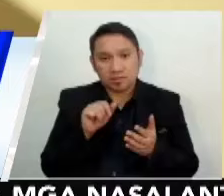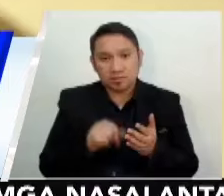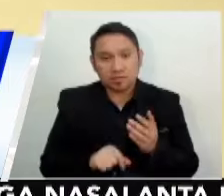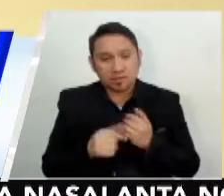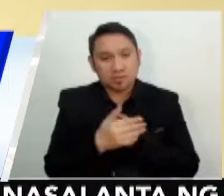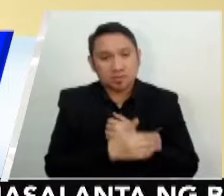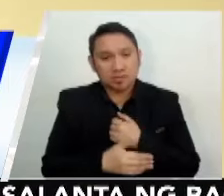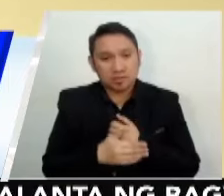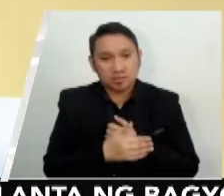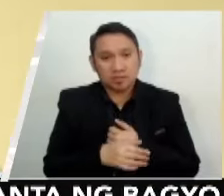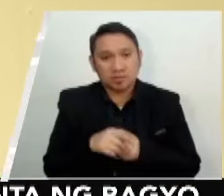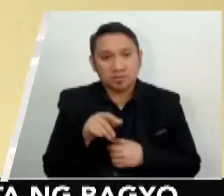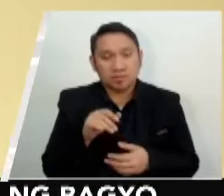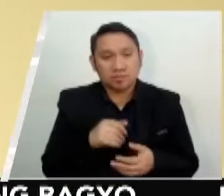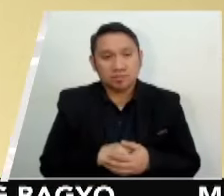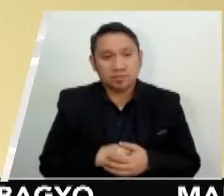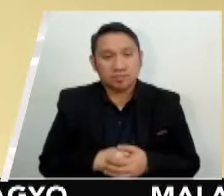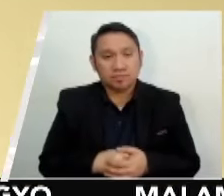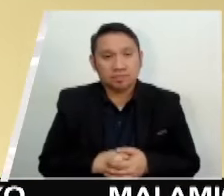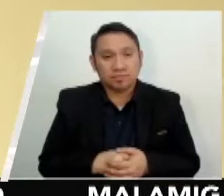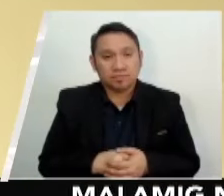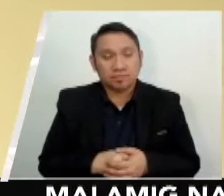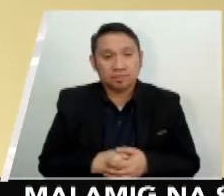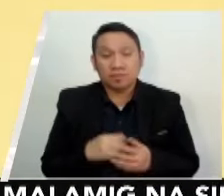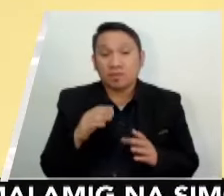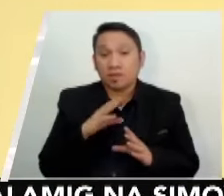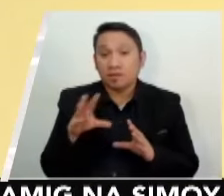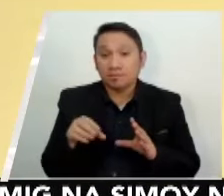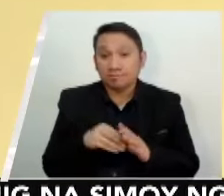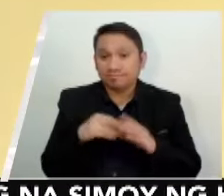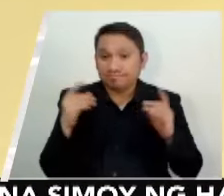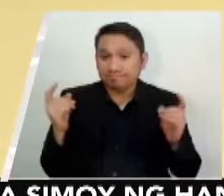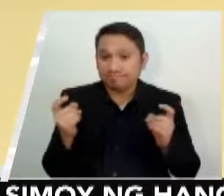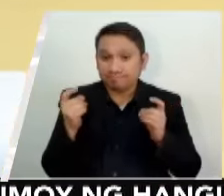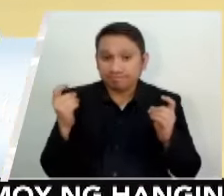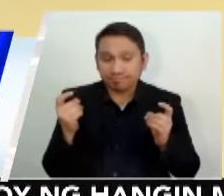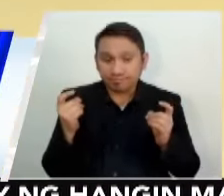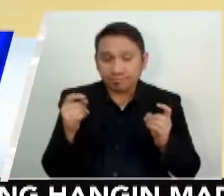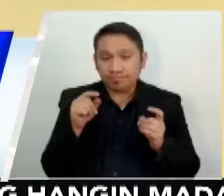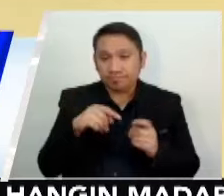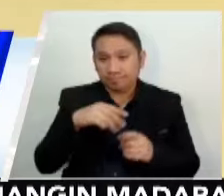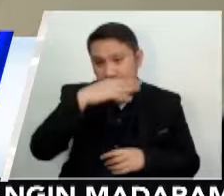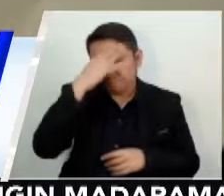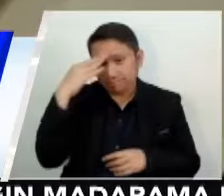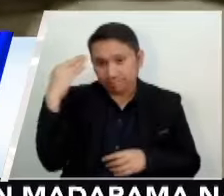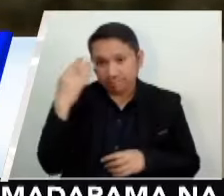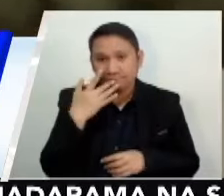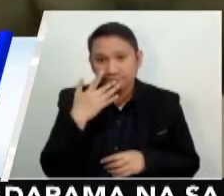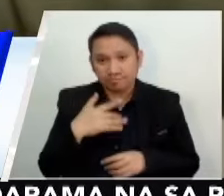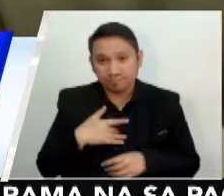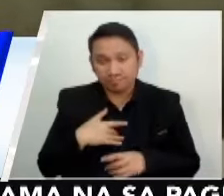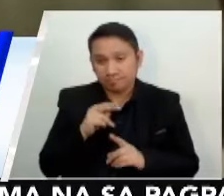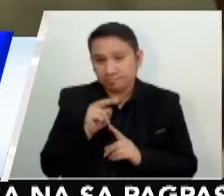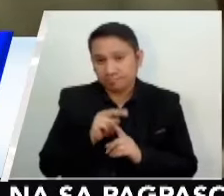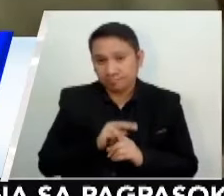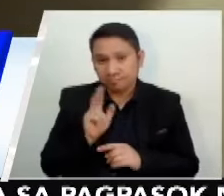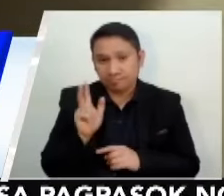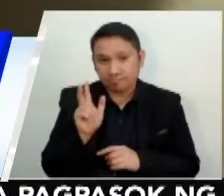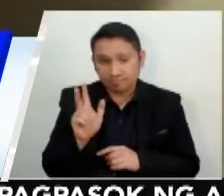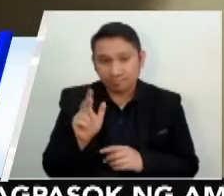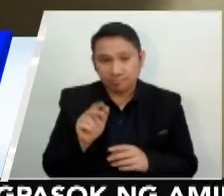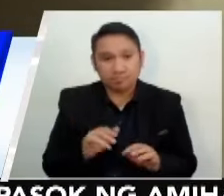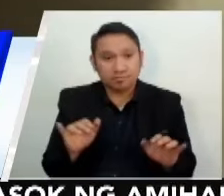talaga. Kasabay rin ang pagdiriwang ng kaarawan ni Gat Andres Bonifacio sa November 30, isusubasta ang